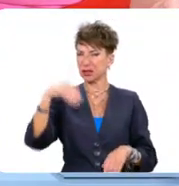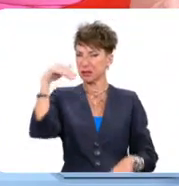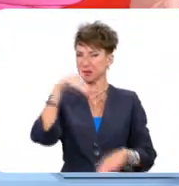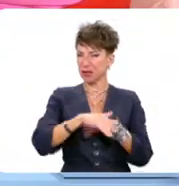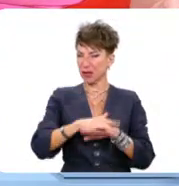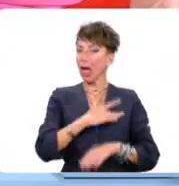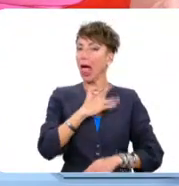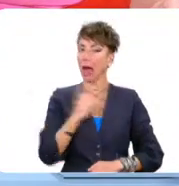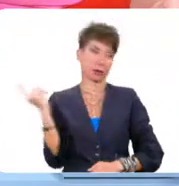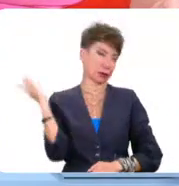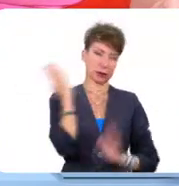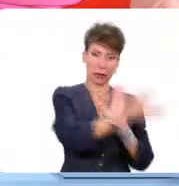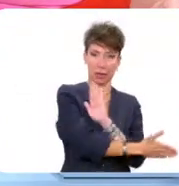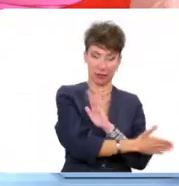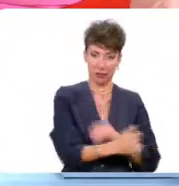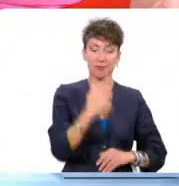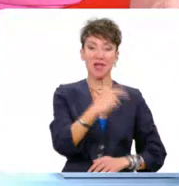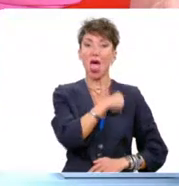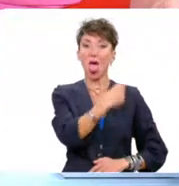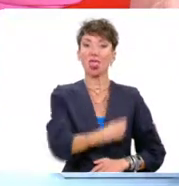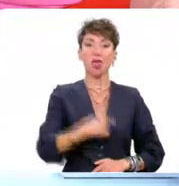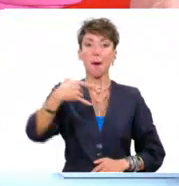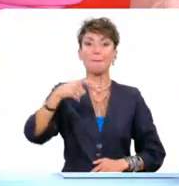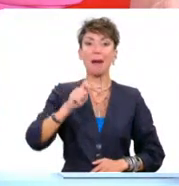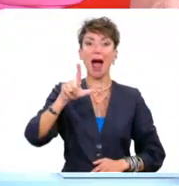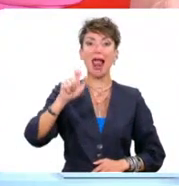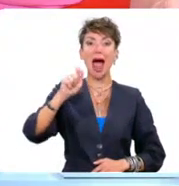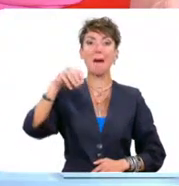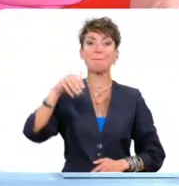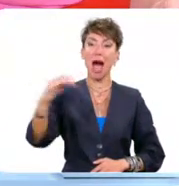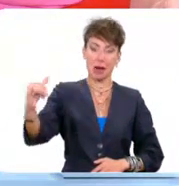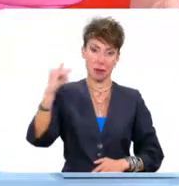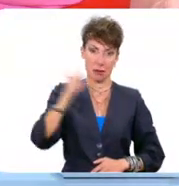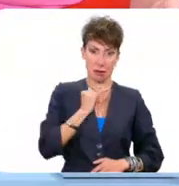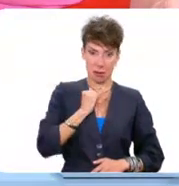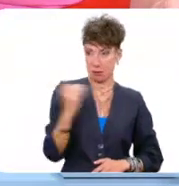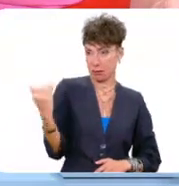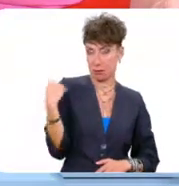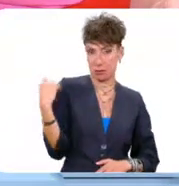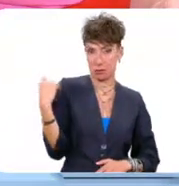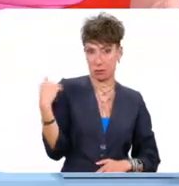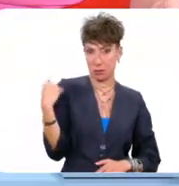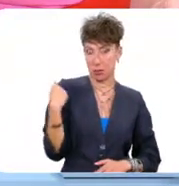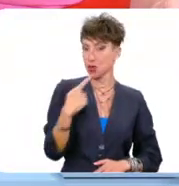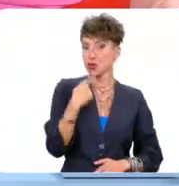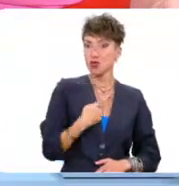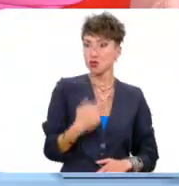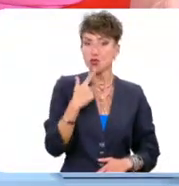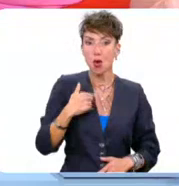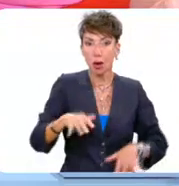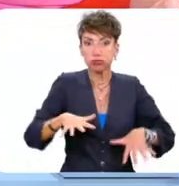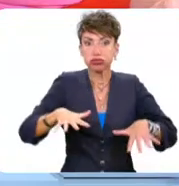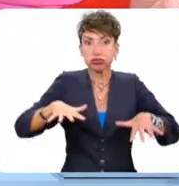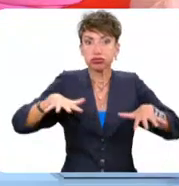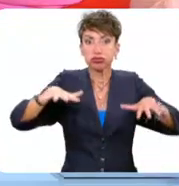τηλεφώνημα απ τον δήμαρχο παλαμά από τον κύριο σακελλαρίου και μου ζήτησε ένα μηχάνημα για να γίνει το μης στο ανάχωμα γιατί θα πνιγεί ο